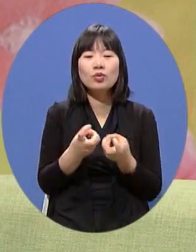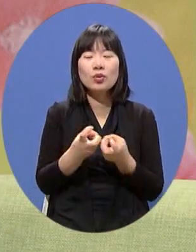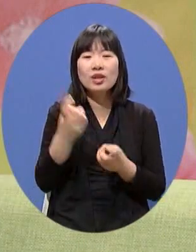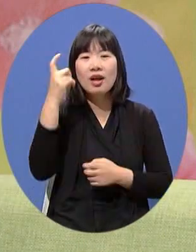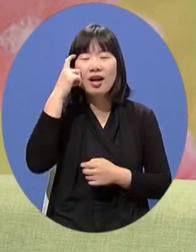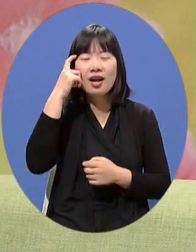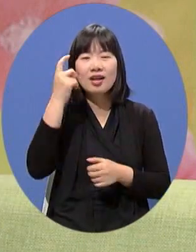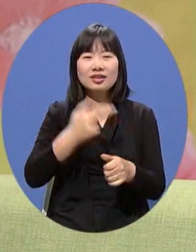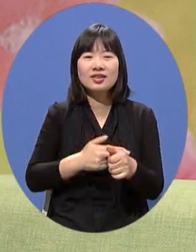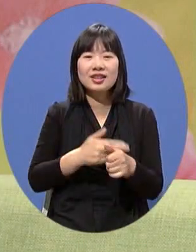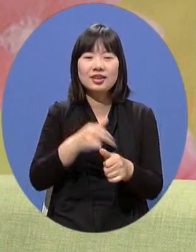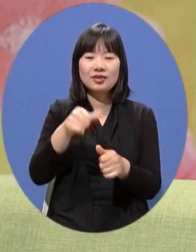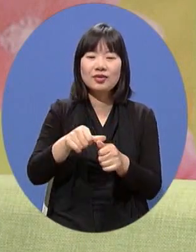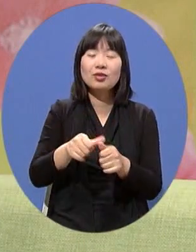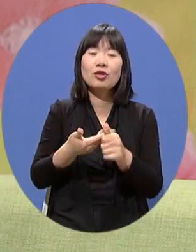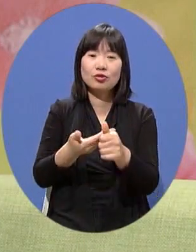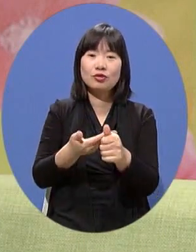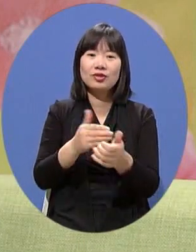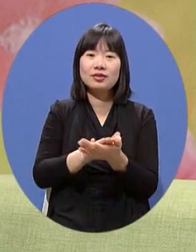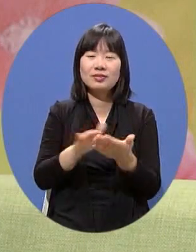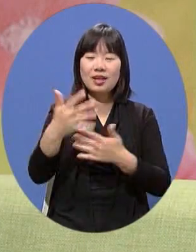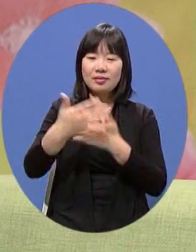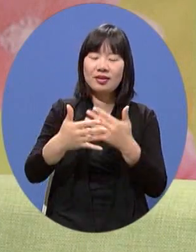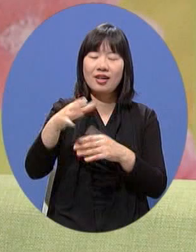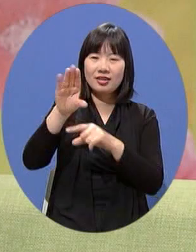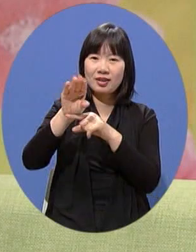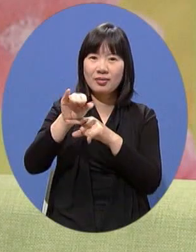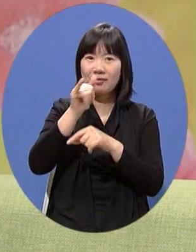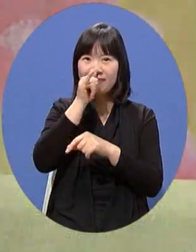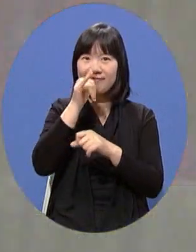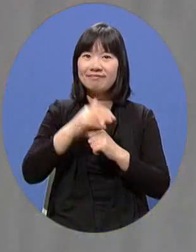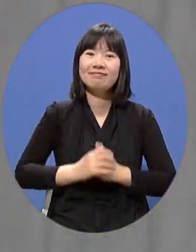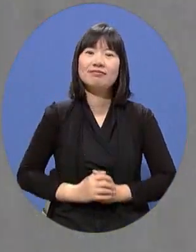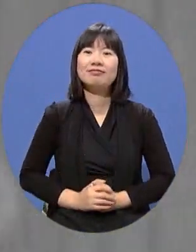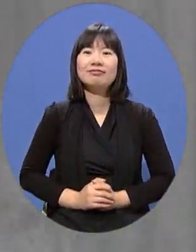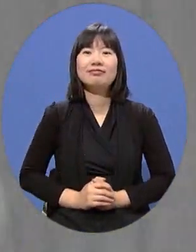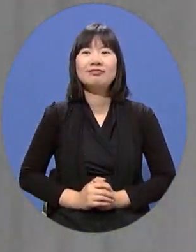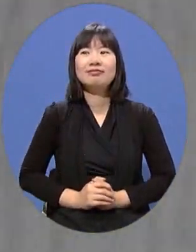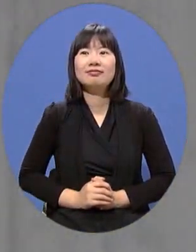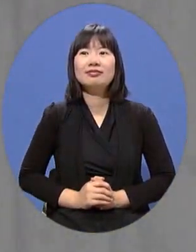할까? 선생님들이 솔루션을 제시해 주셨거든요. 화면으로 담아봤습니다.